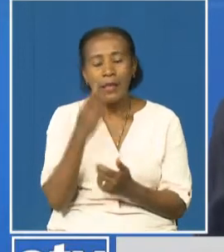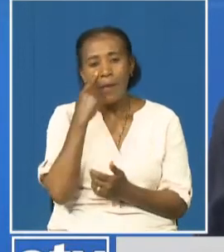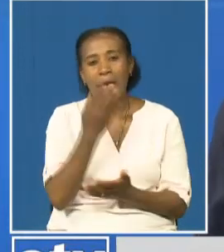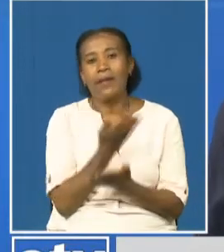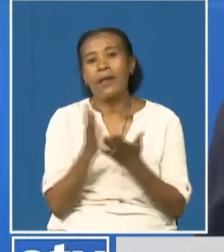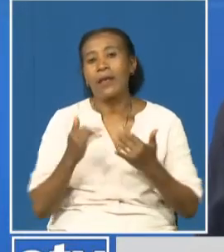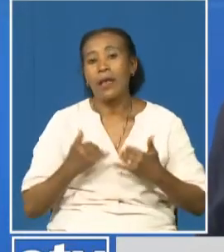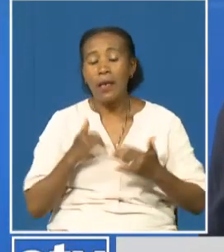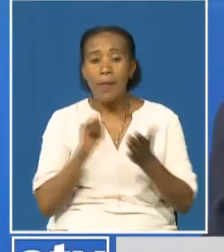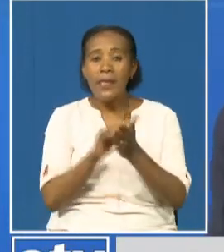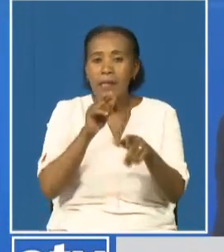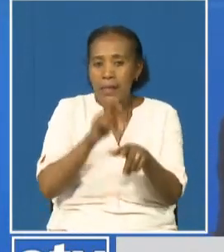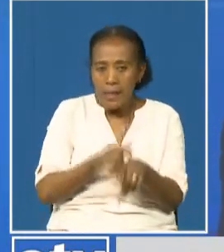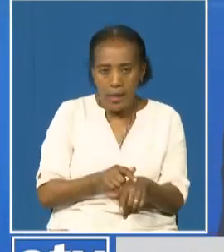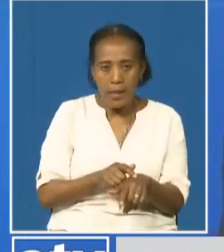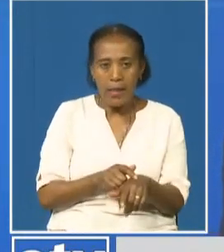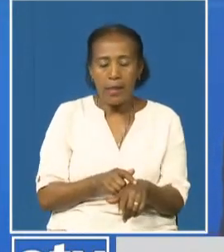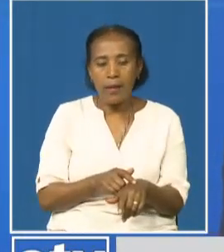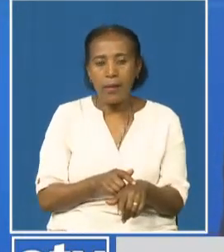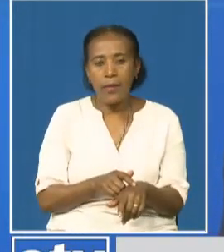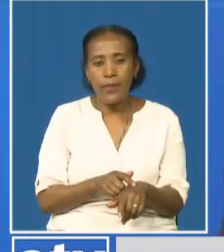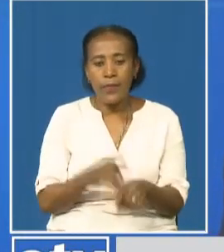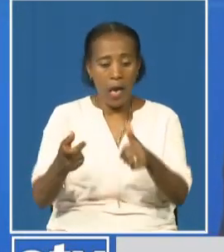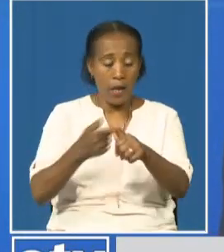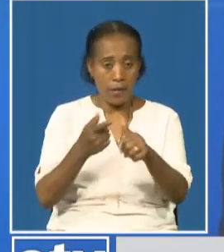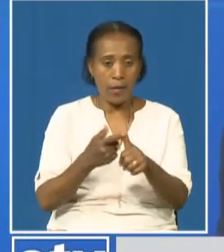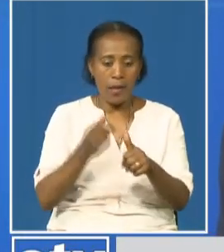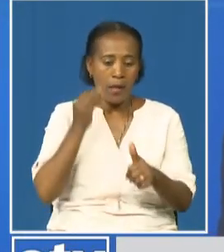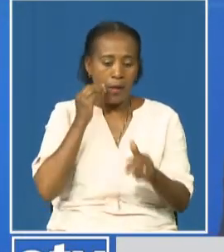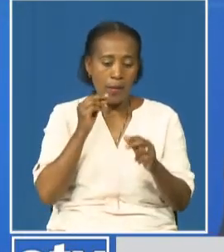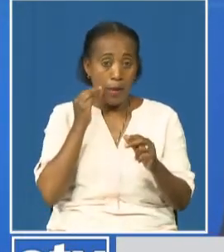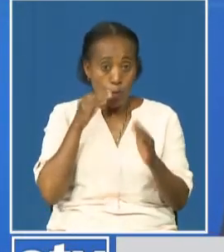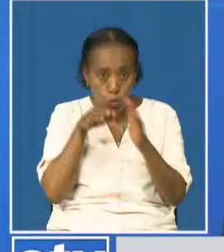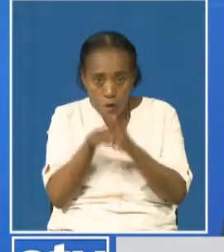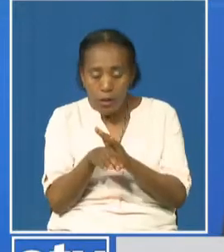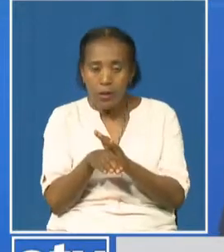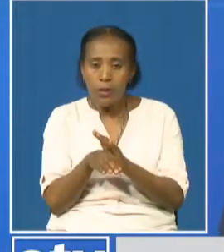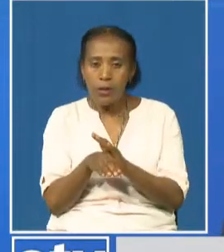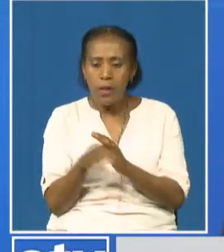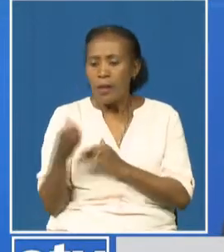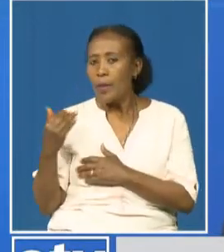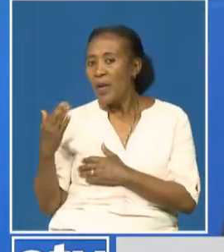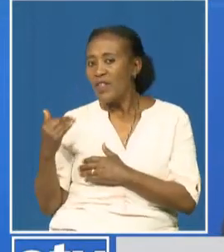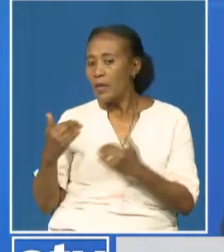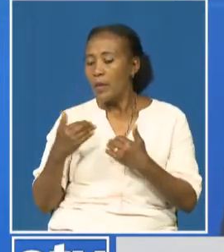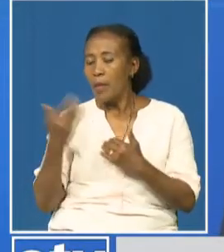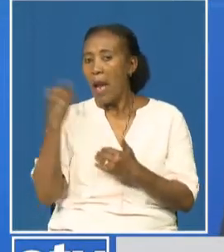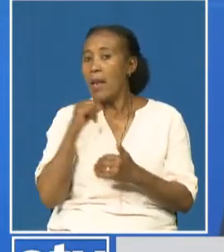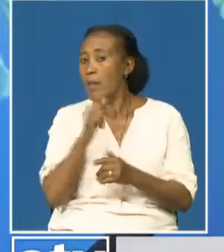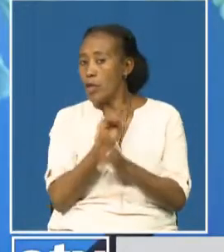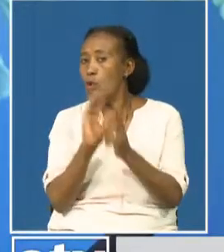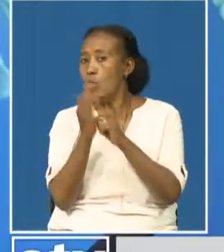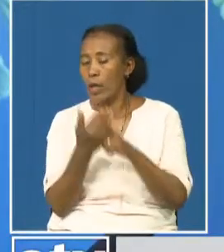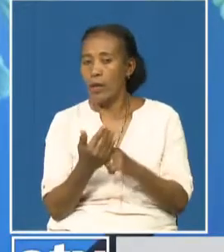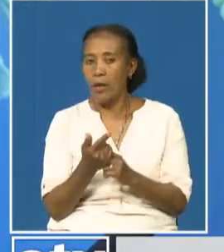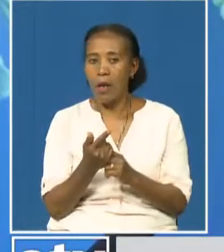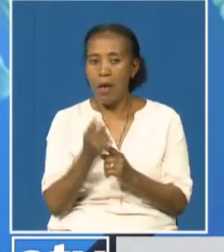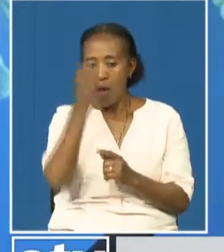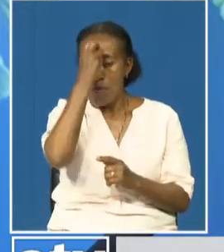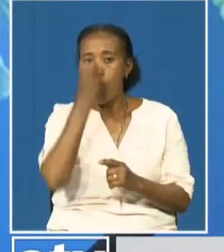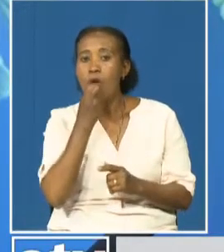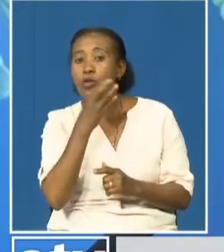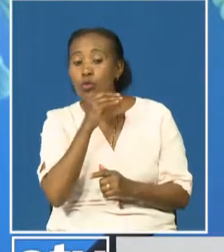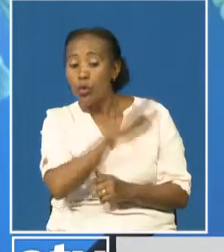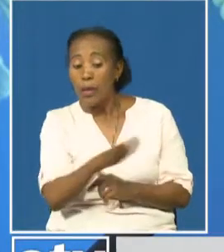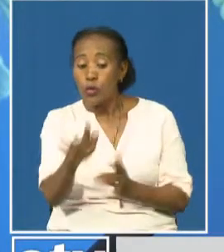የማየትም ነገር አለ። በዚህ ጊዜ በአንደኛ ቤት ውስጥ አሁን በፊት ባልነበረ ሁኔታ